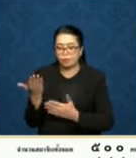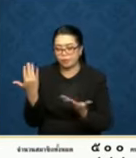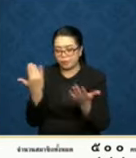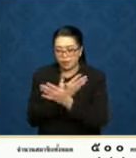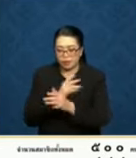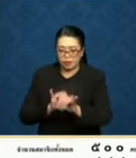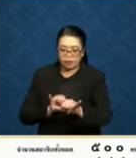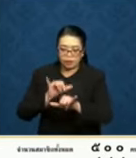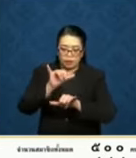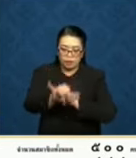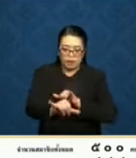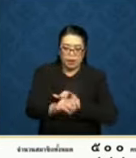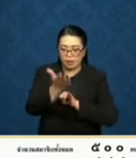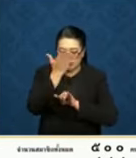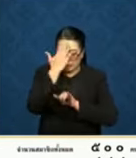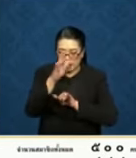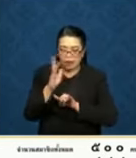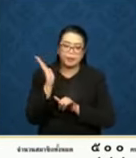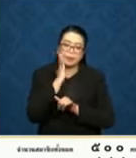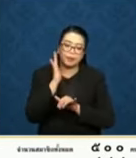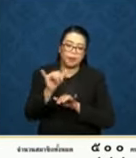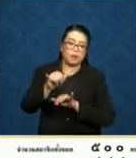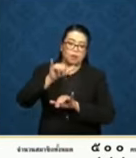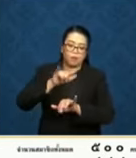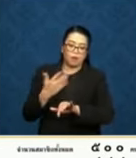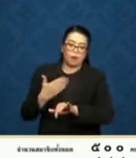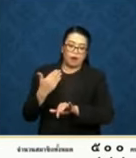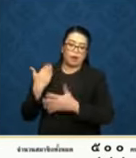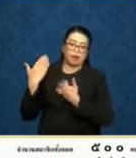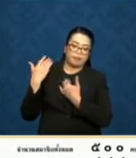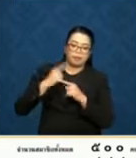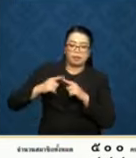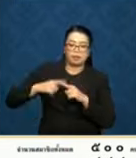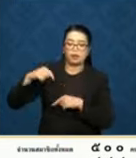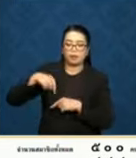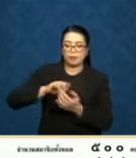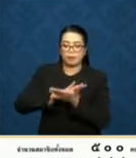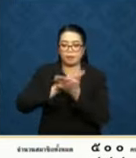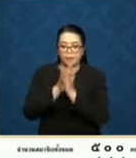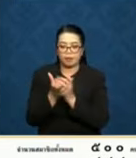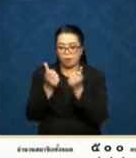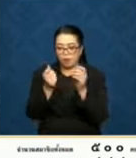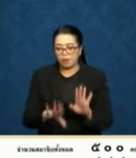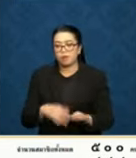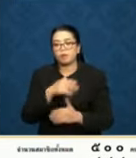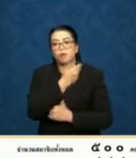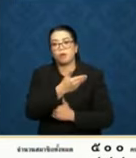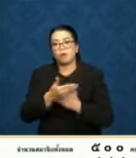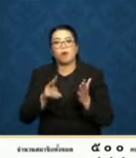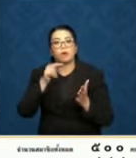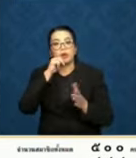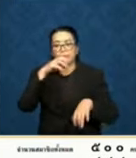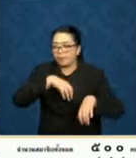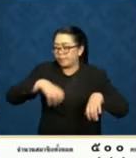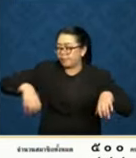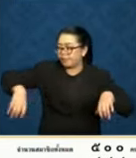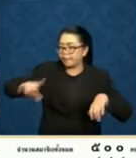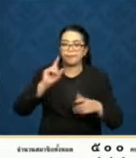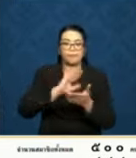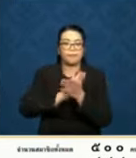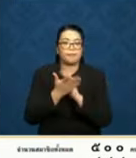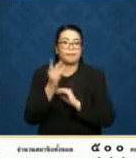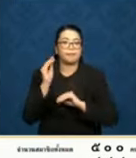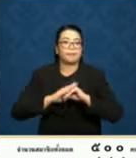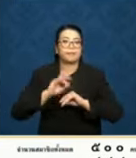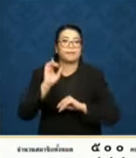ก็ได้ติดต่อไปยงท่านพวกกเคหะขอให้มีการปับแบบต้นของห้องน้ำของทุกอาคารที่เหลือตาม